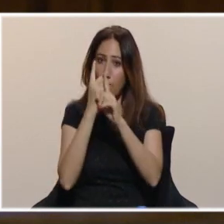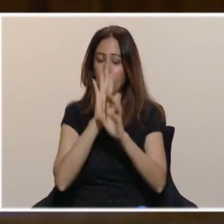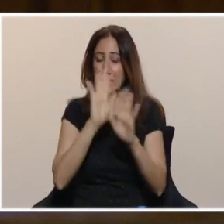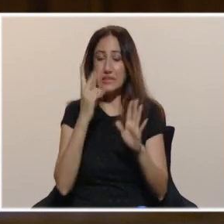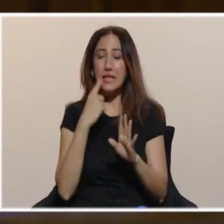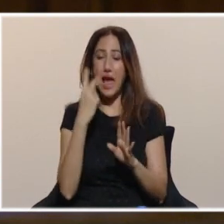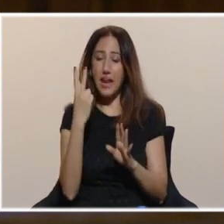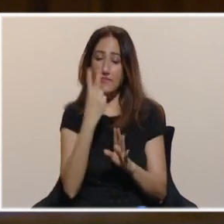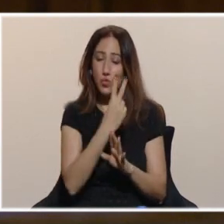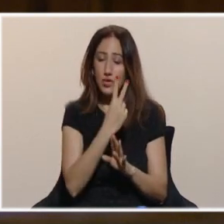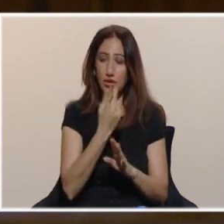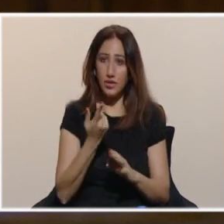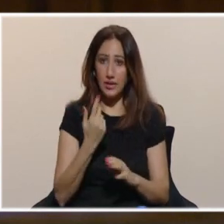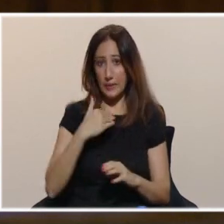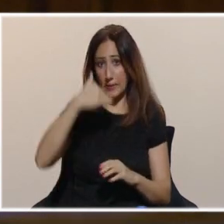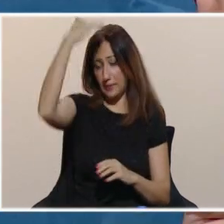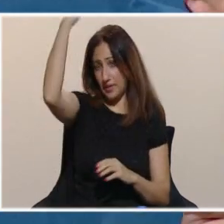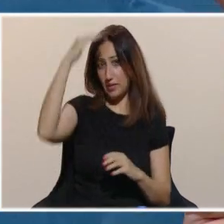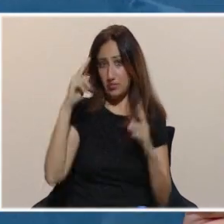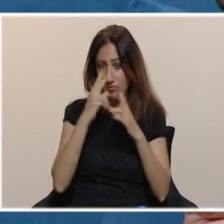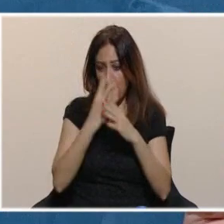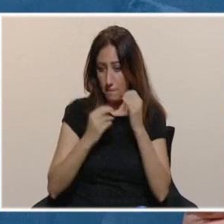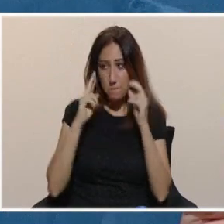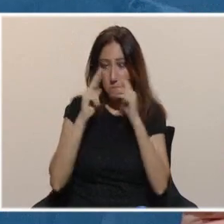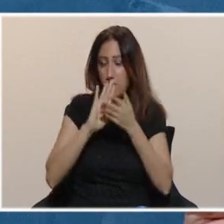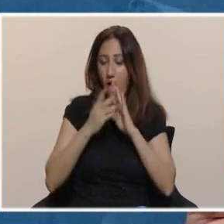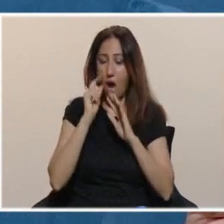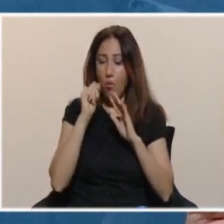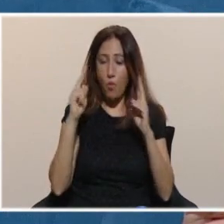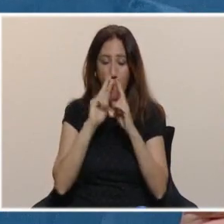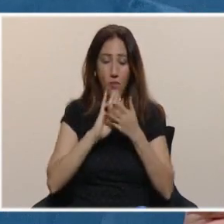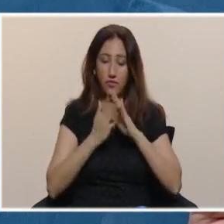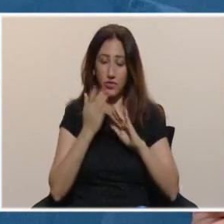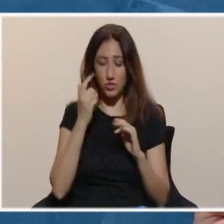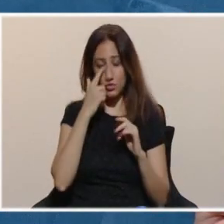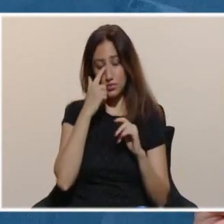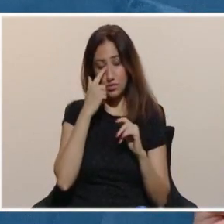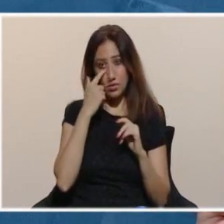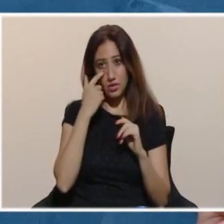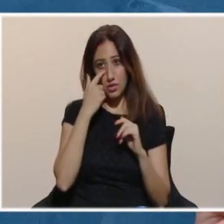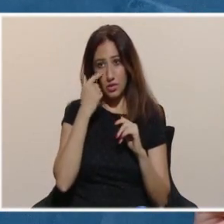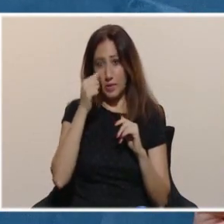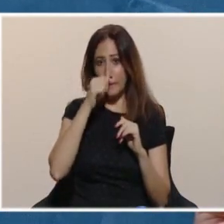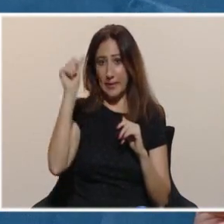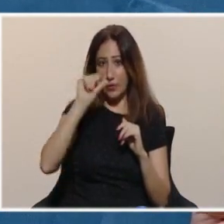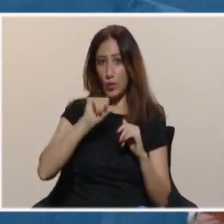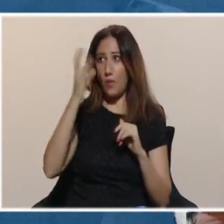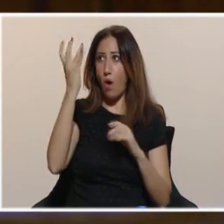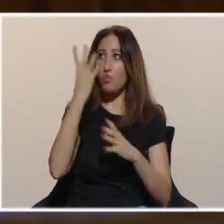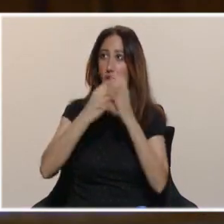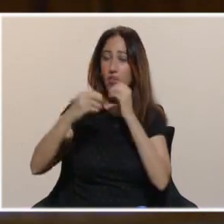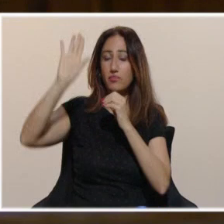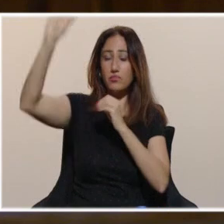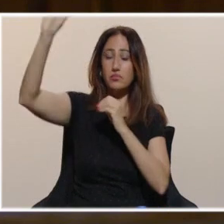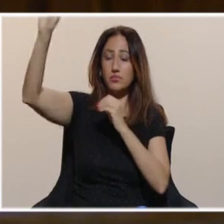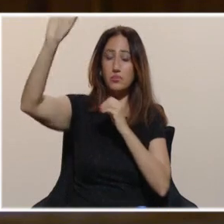يعني انت كنت خلاص يعني مش صغيره على فكره. اقول انا طول الفتره دي بقى هو عايش في الكويت ومتجوز وعايش حياته بس كده. معقوله